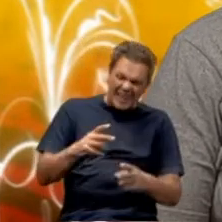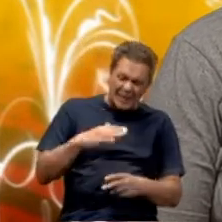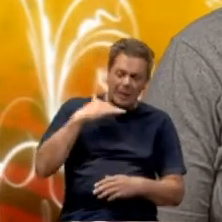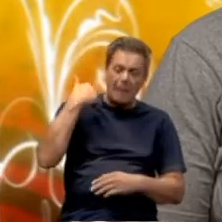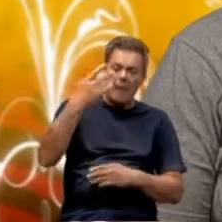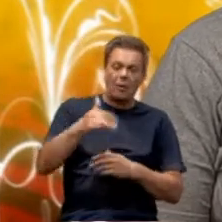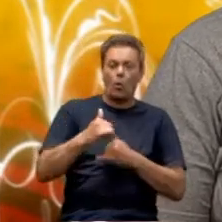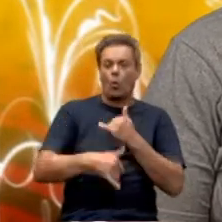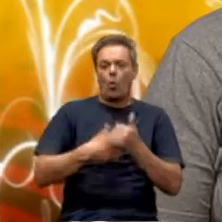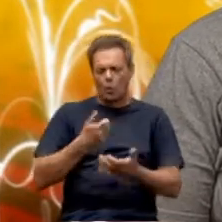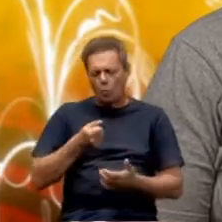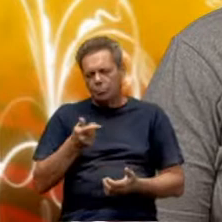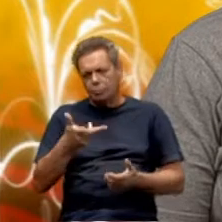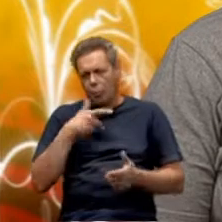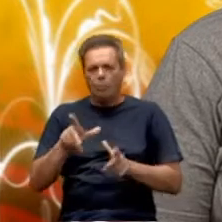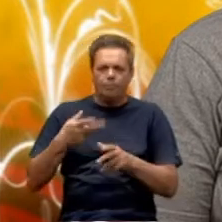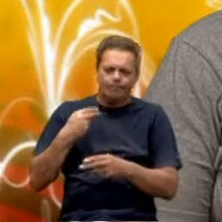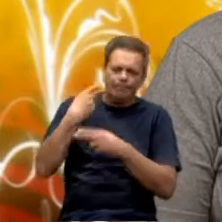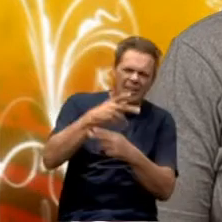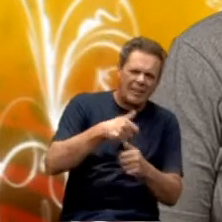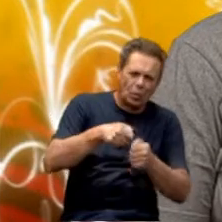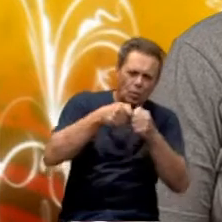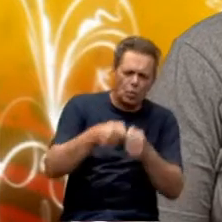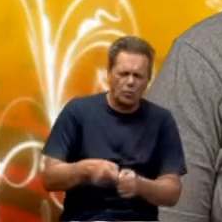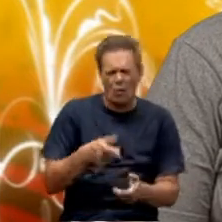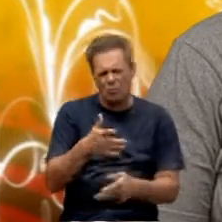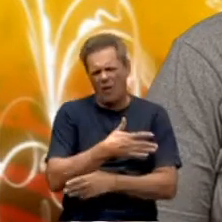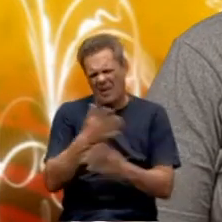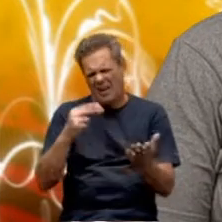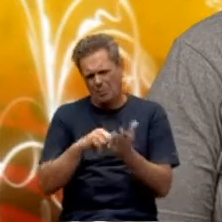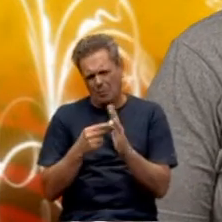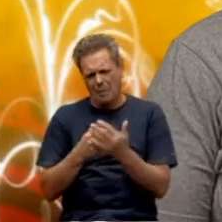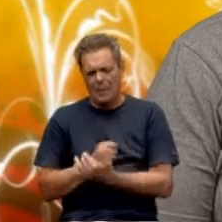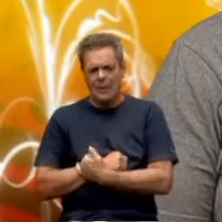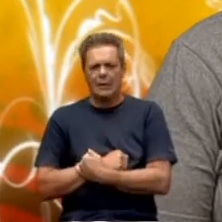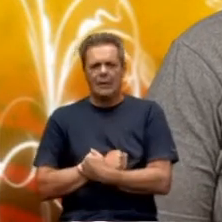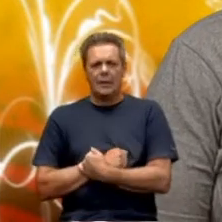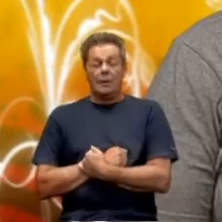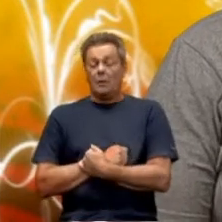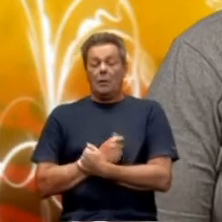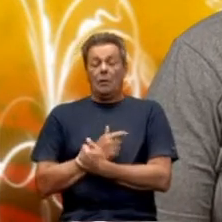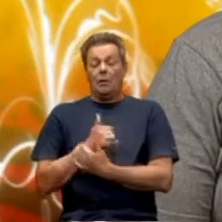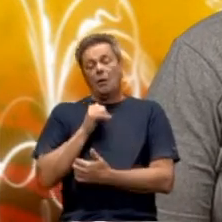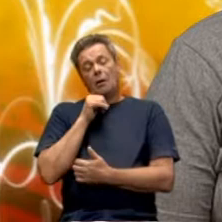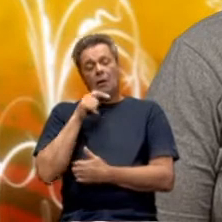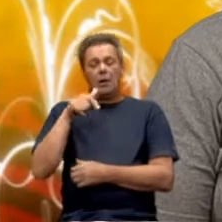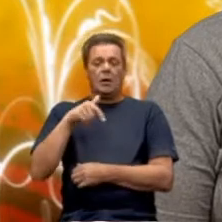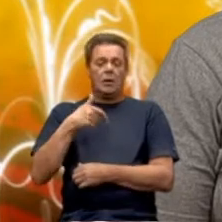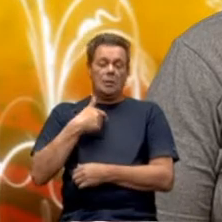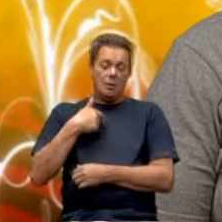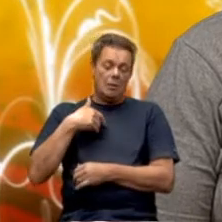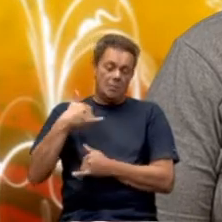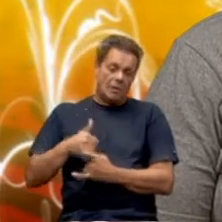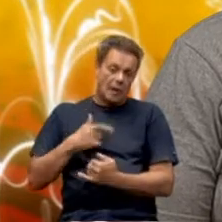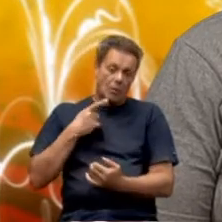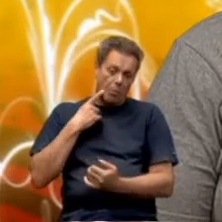nešto u društvo. To isto dosta velik problem predstavlja, kojeg mi sad pokušavamo u